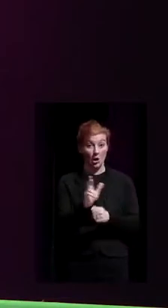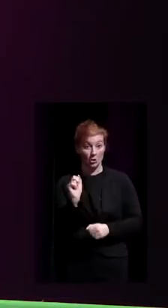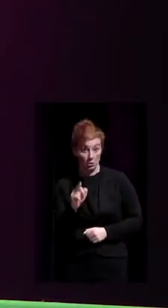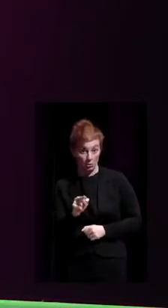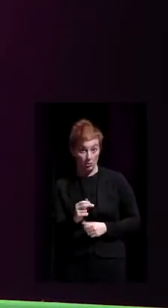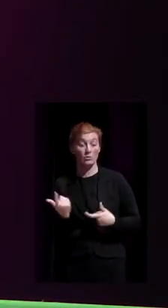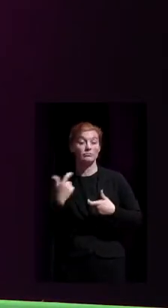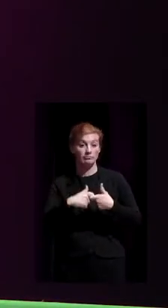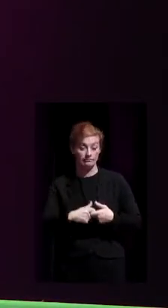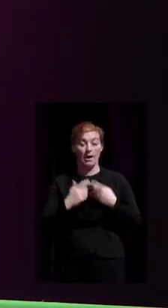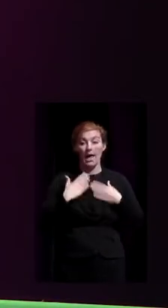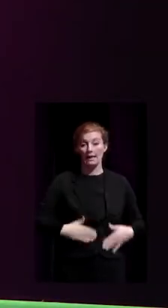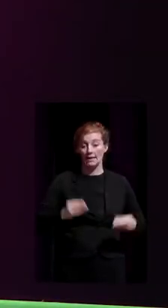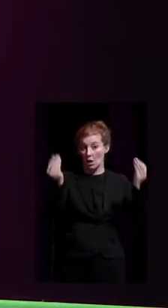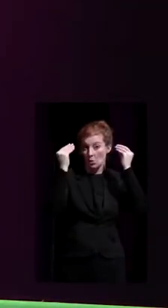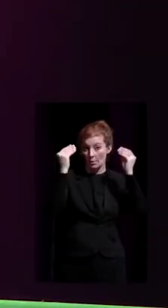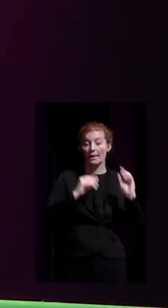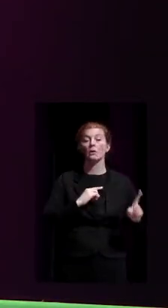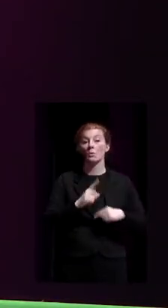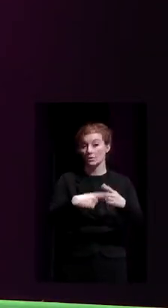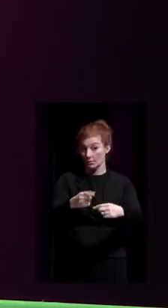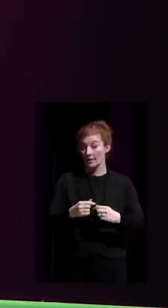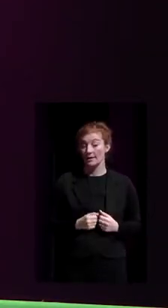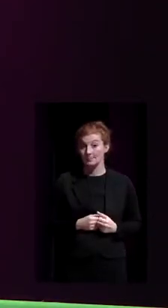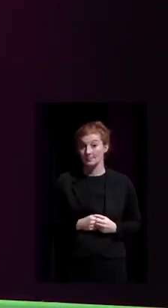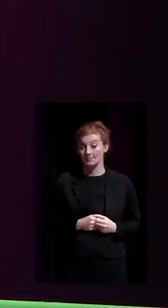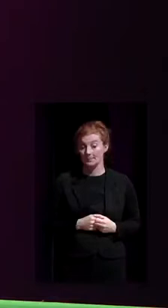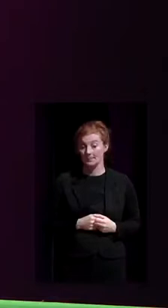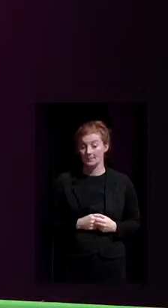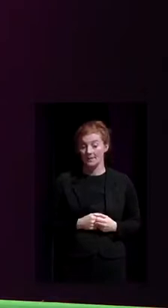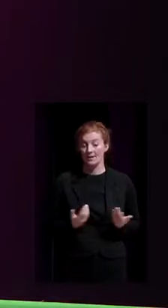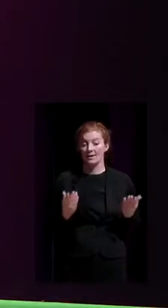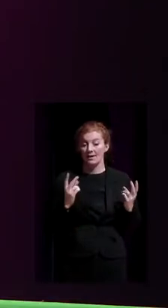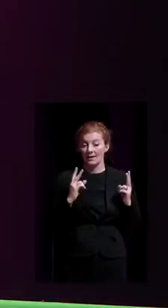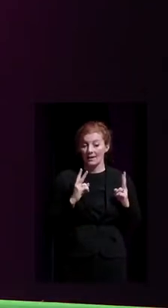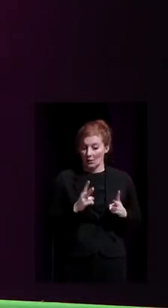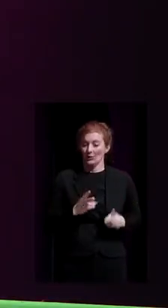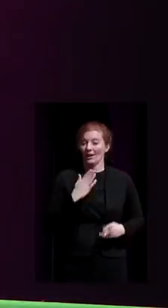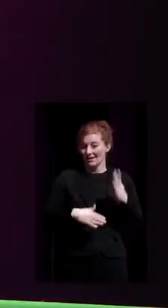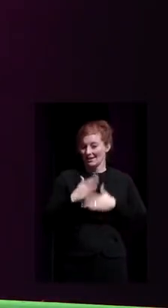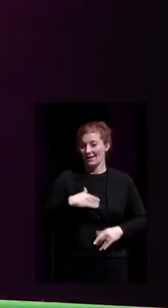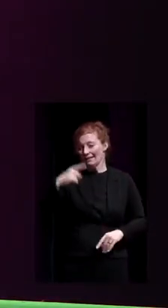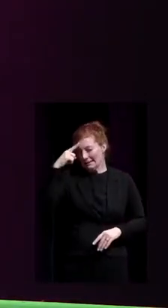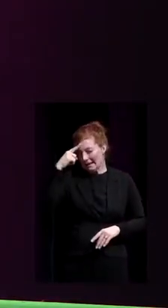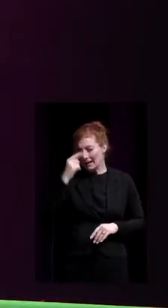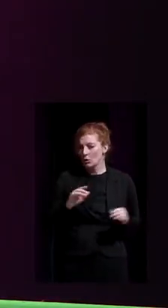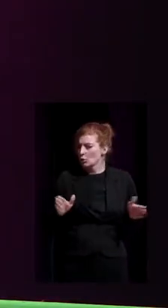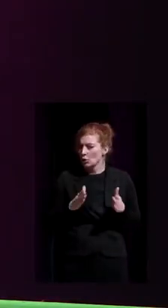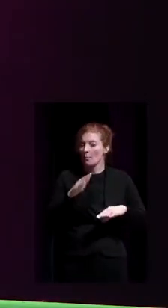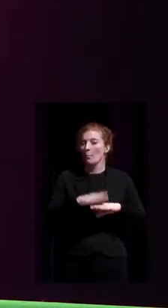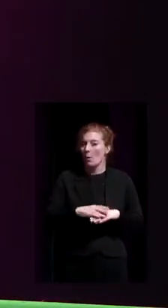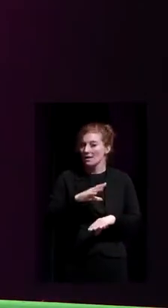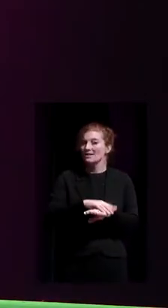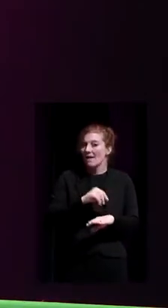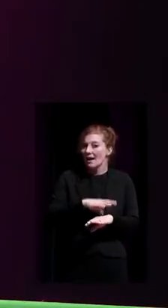hälsa, utbildning och utveckling. Det är intressant innan vi går vidare att tänka en liten stund bara på